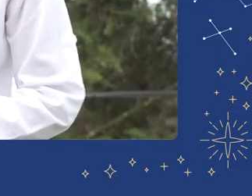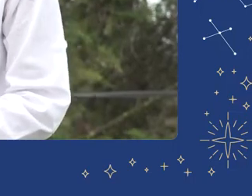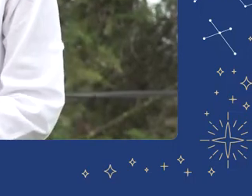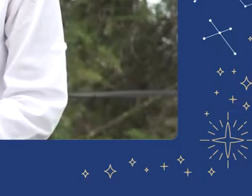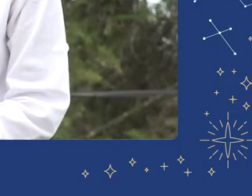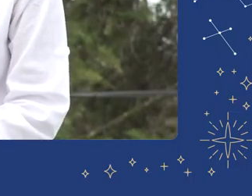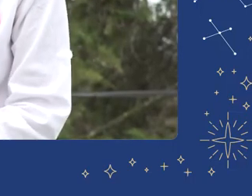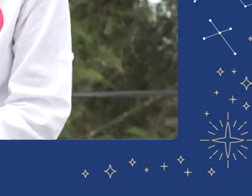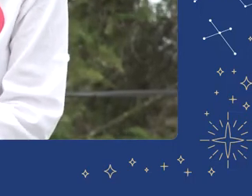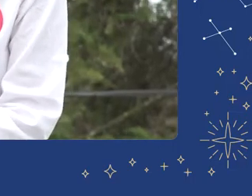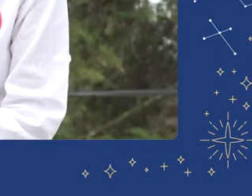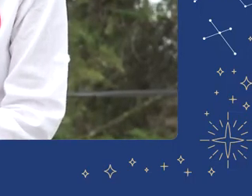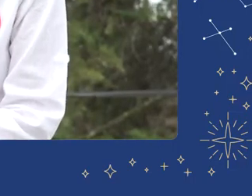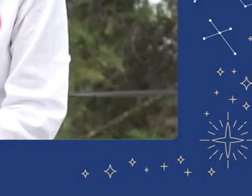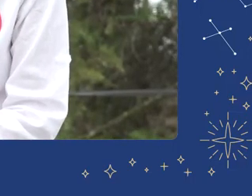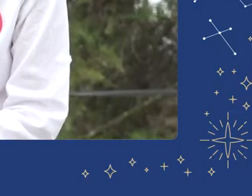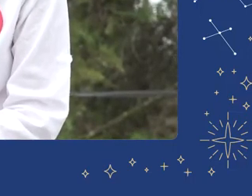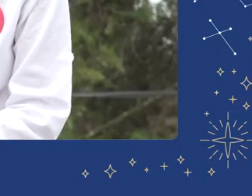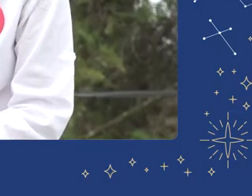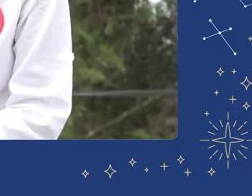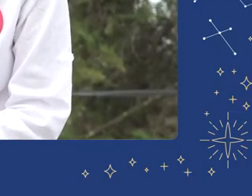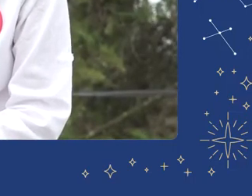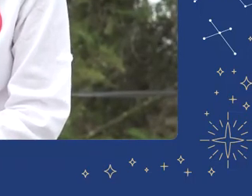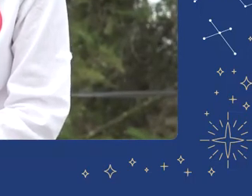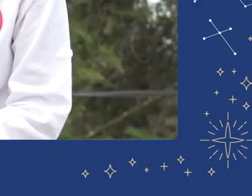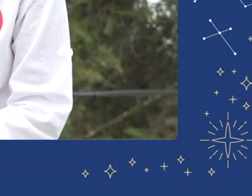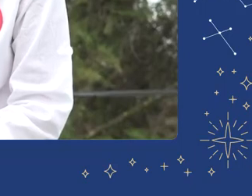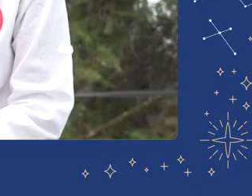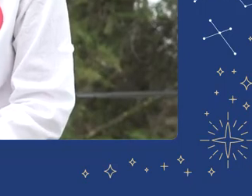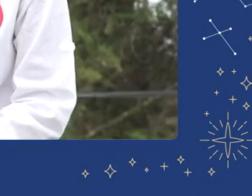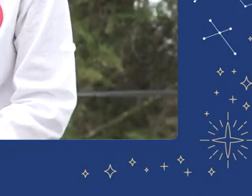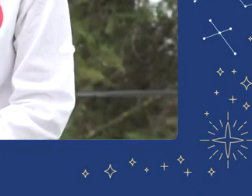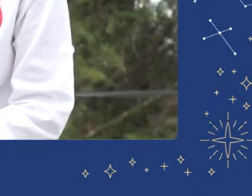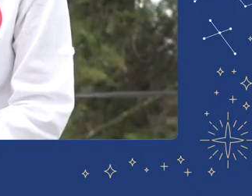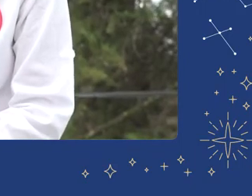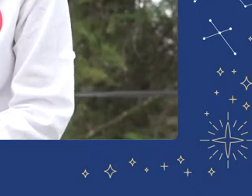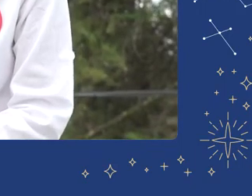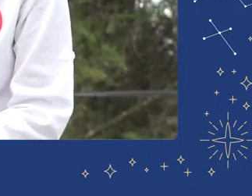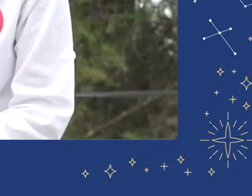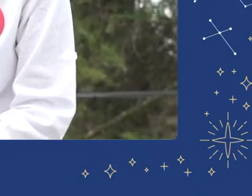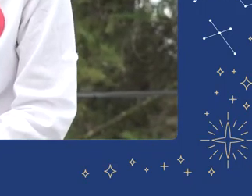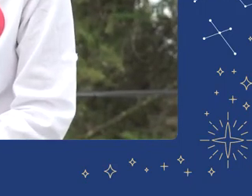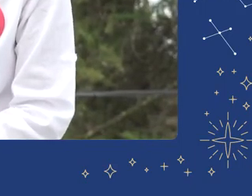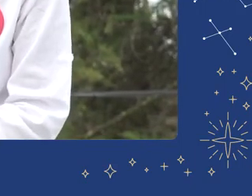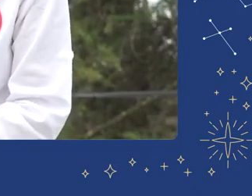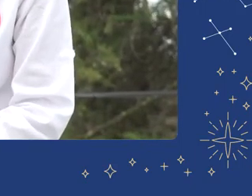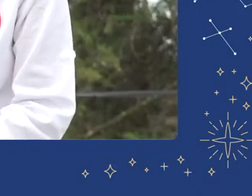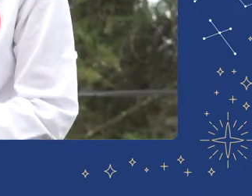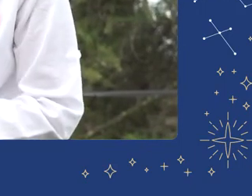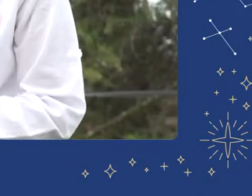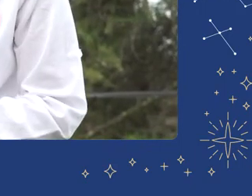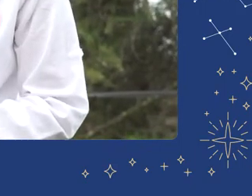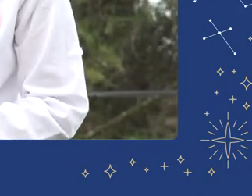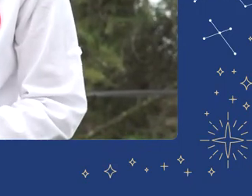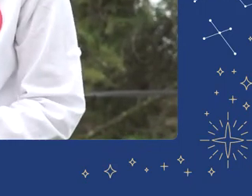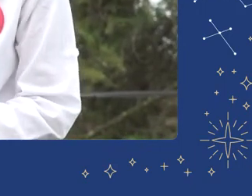berikutnya Bapak Ibu sekalian kiranya berkenan bersama kita sebentar lagi untuk satu menit saja mendengarkan pesan